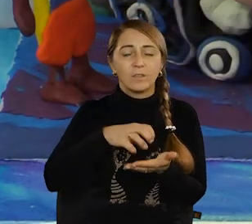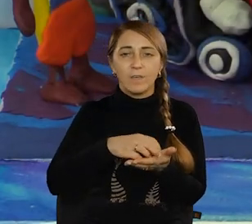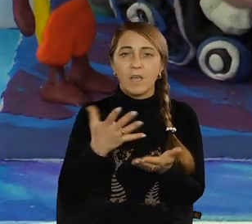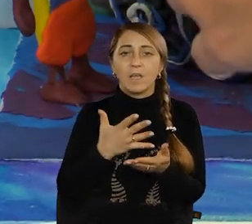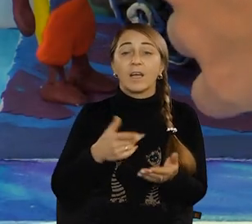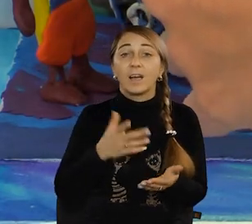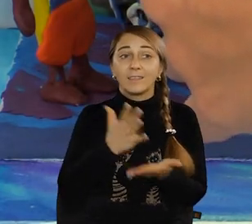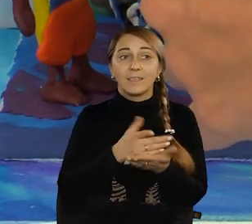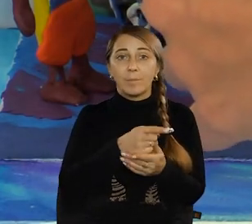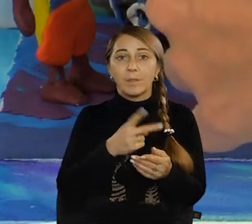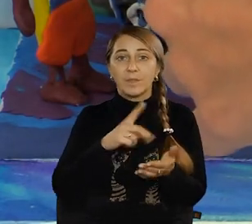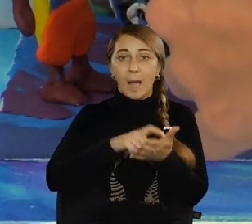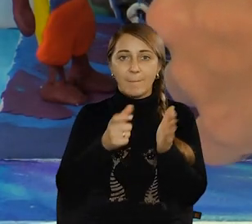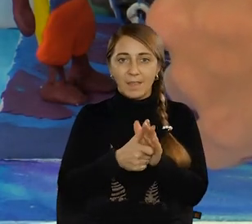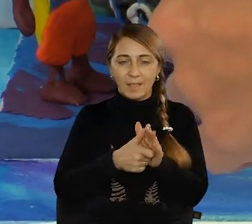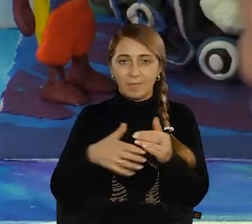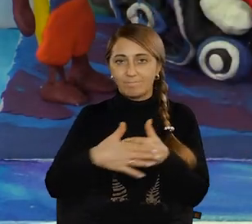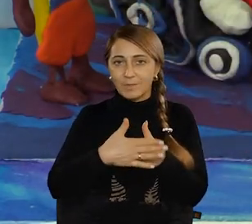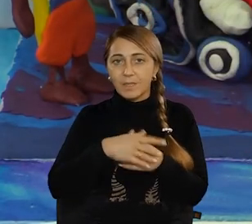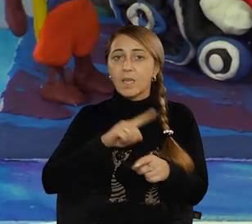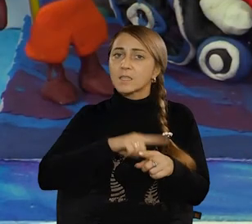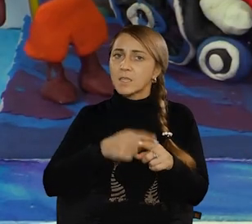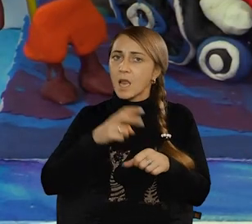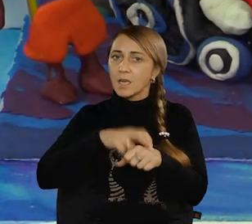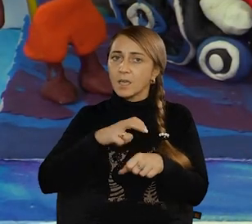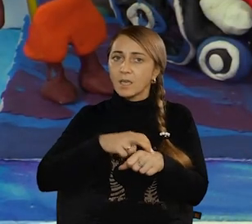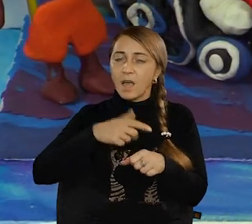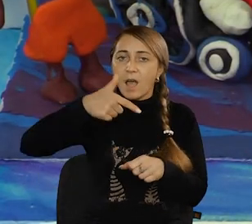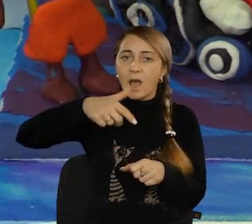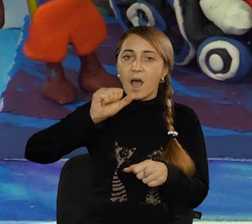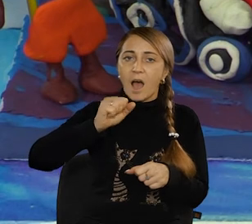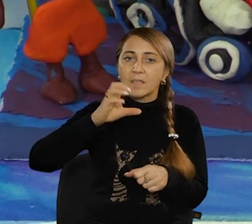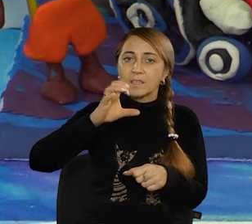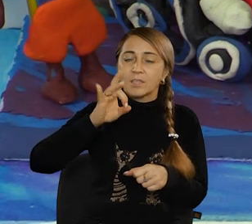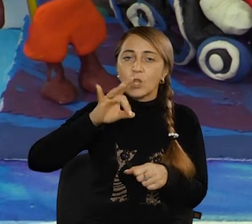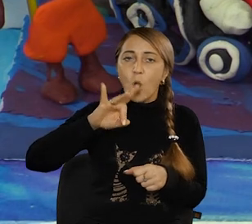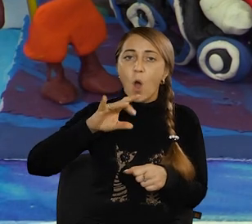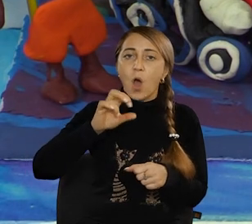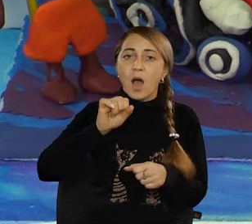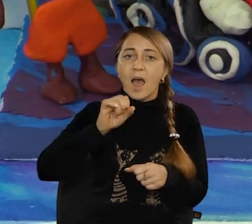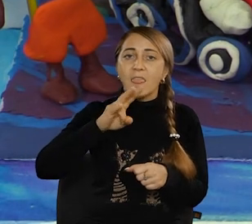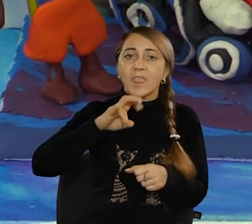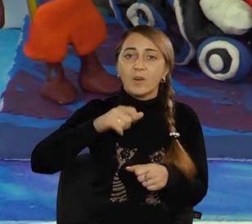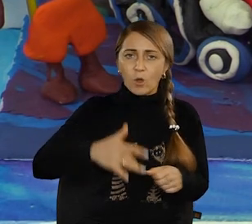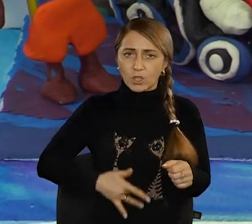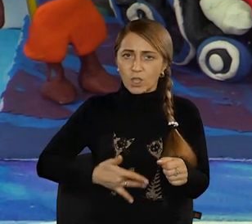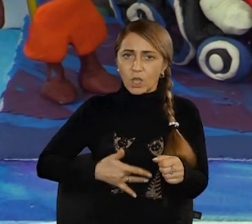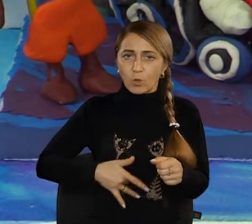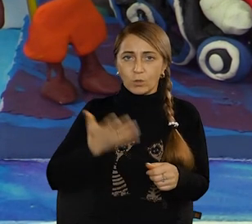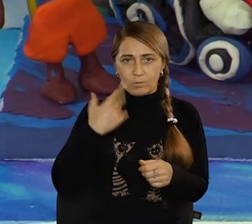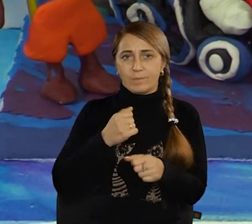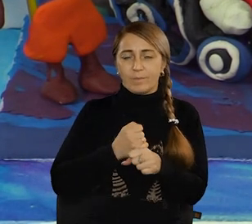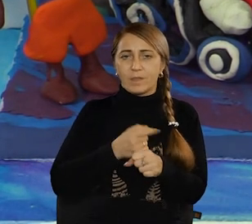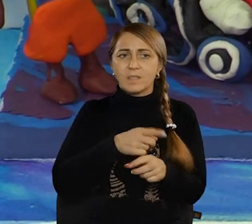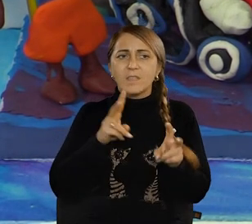яка зібралася під одним із кабінетів. Це до лікаря-гастроентеролога. Ой, така страшна і складна назва.